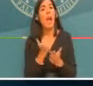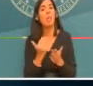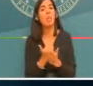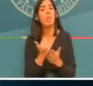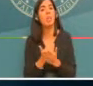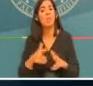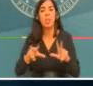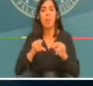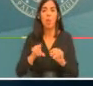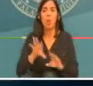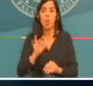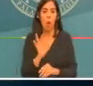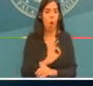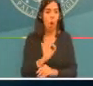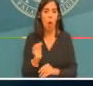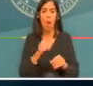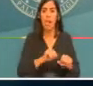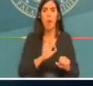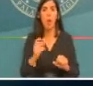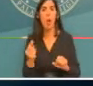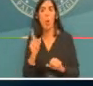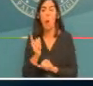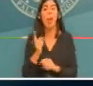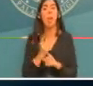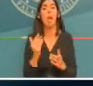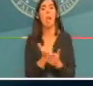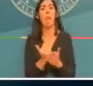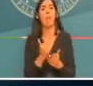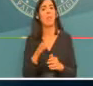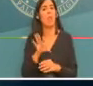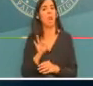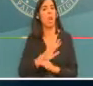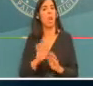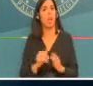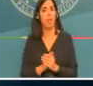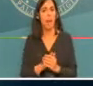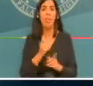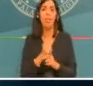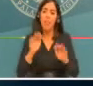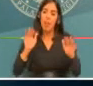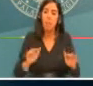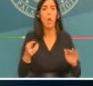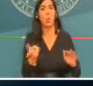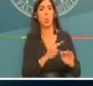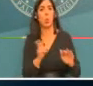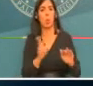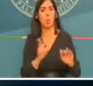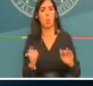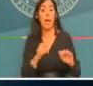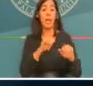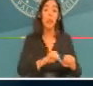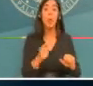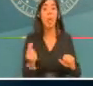insieme la salute e l'economia di qui la necessità di introdurre misure più